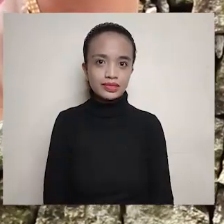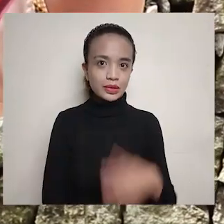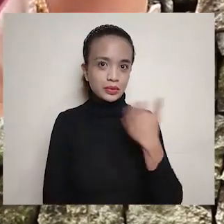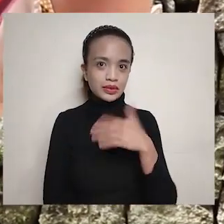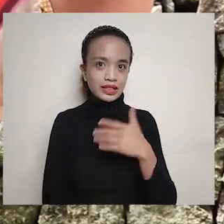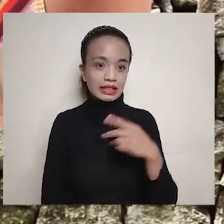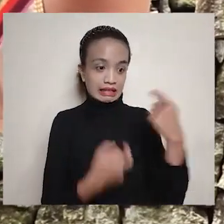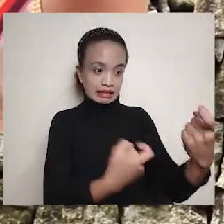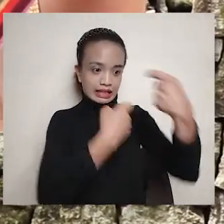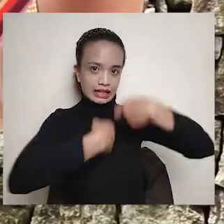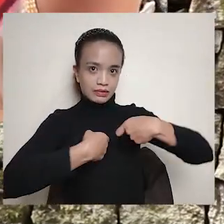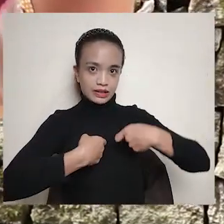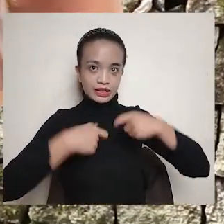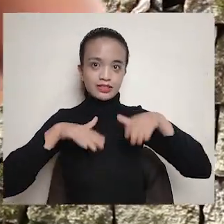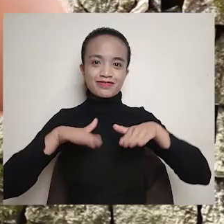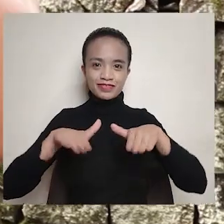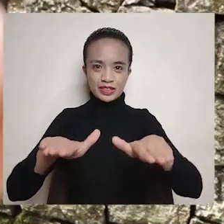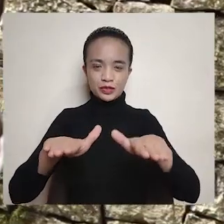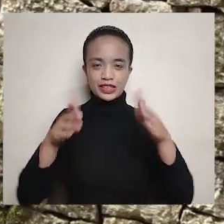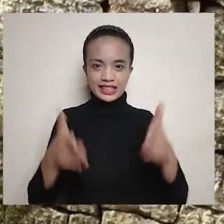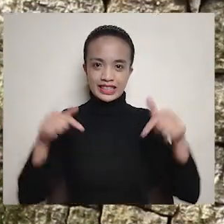Regalo sa akin ng mga weavers dito sa Kiangan,